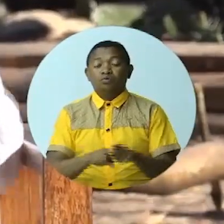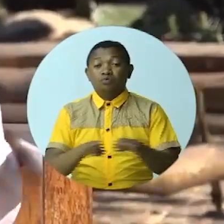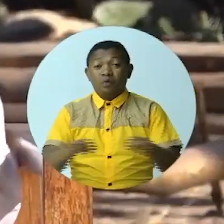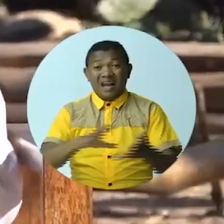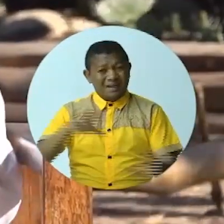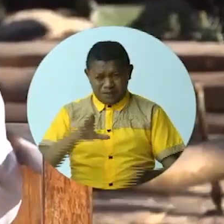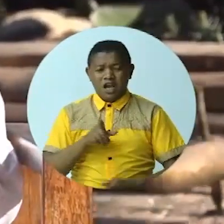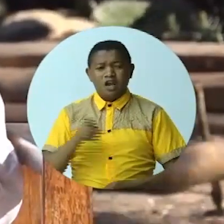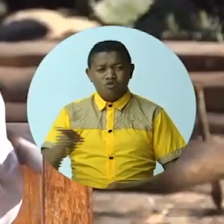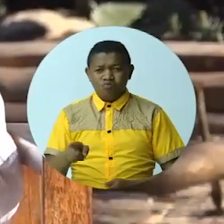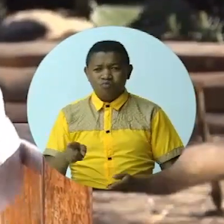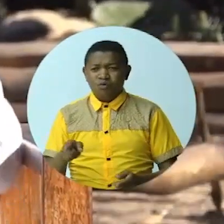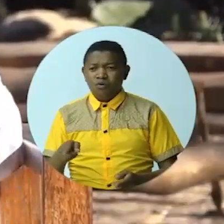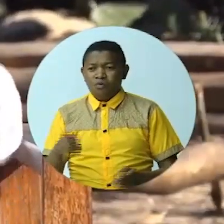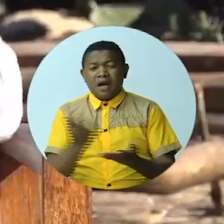Misy mpitsabo